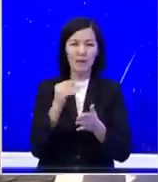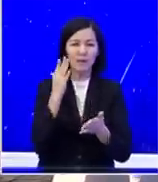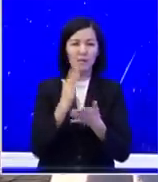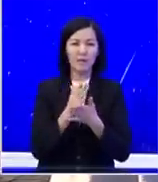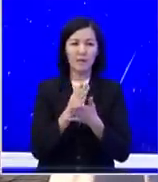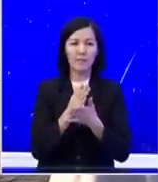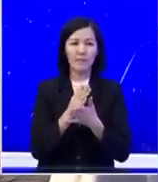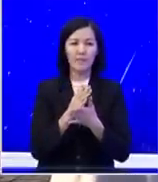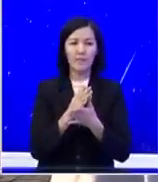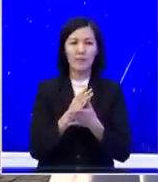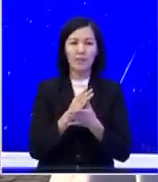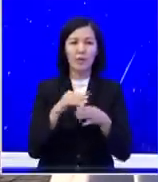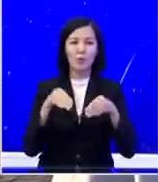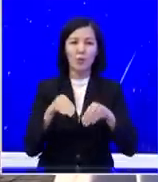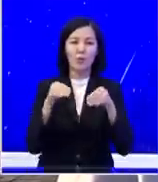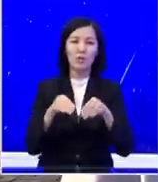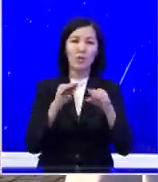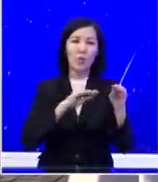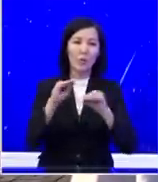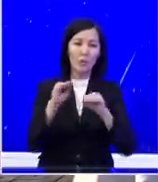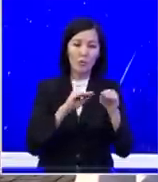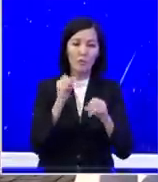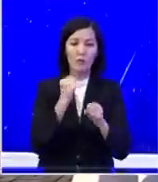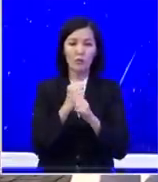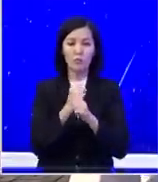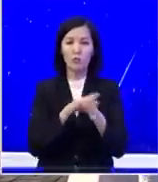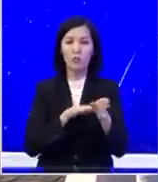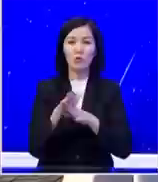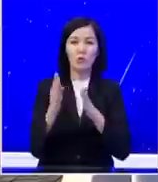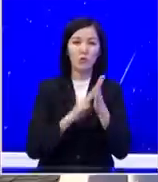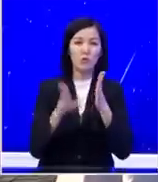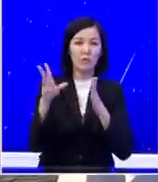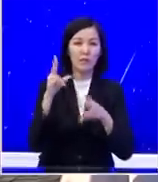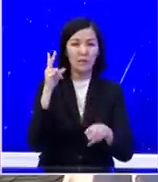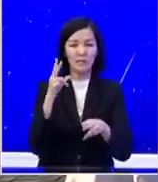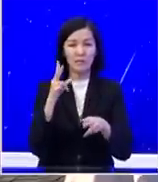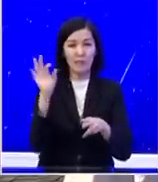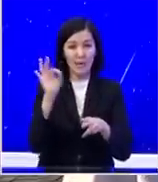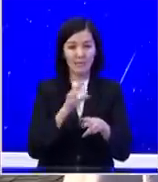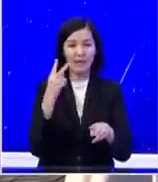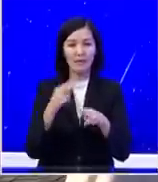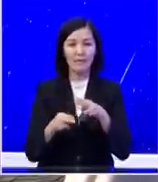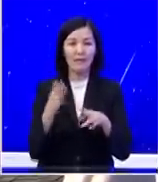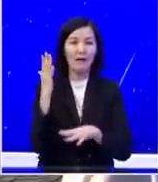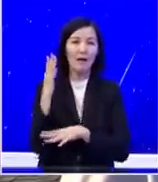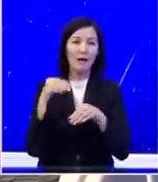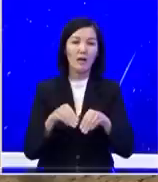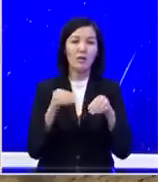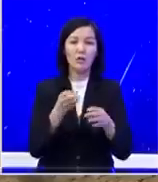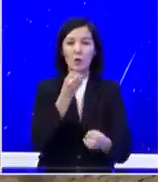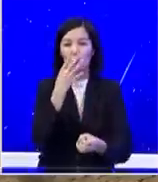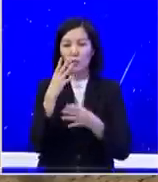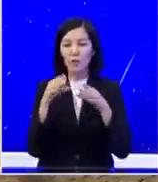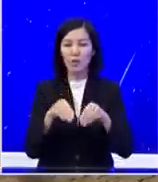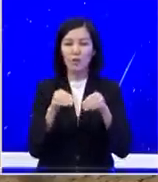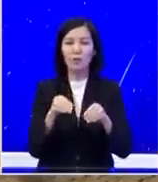Көріктендіру жұмыстарын бітірейін деп жатырмыз. Көріктендіру жұмыстарының толығымен 90% бітті. Қазір кезде ағаштар егізу, егу, гүлдер егу